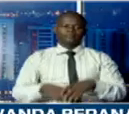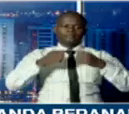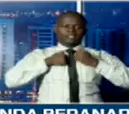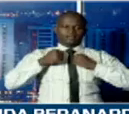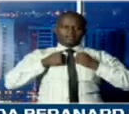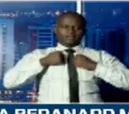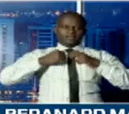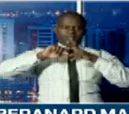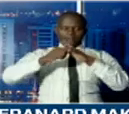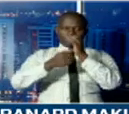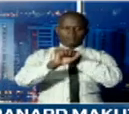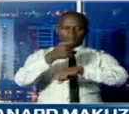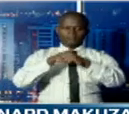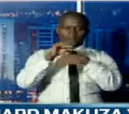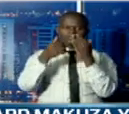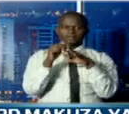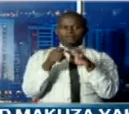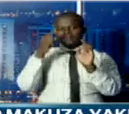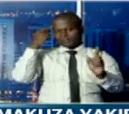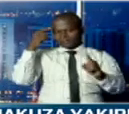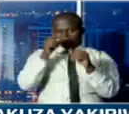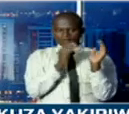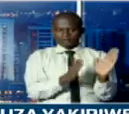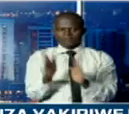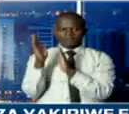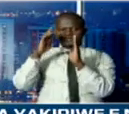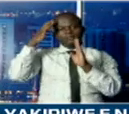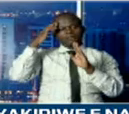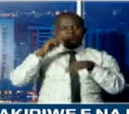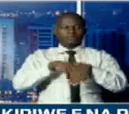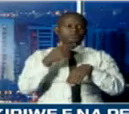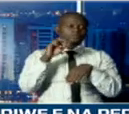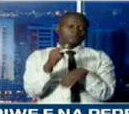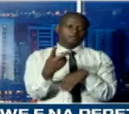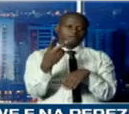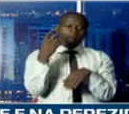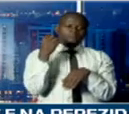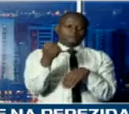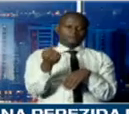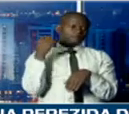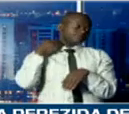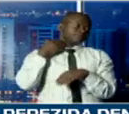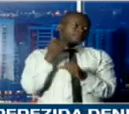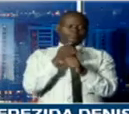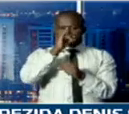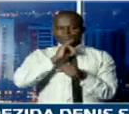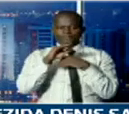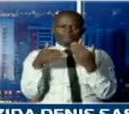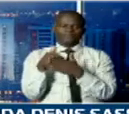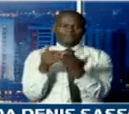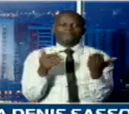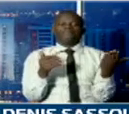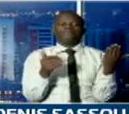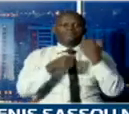Mu Rwanda hatangijwe ibikorwa bitandukanye bigamije gutegura kwibuka ku nshuro ya 25 Jenoside yakorewe